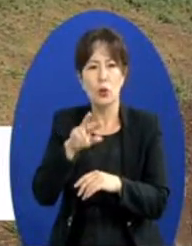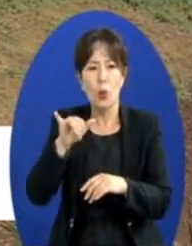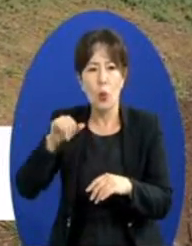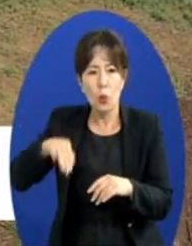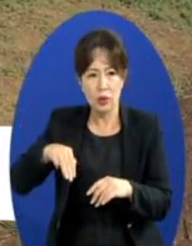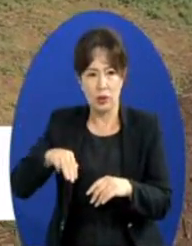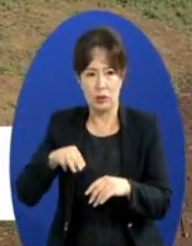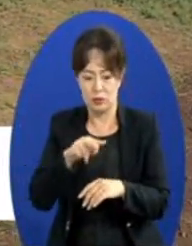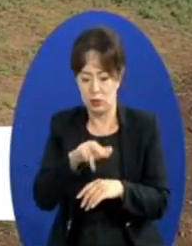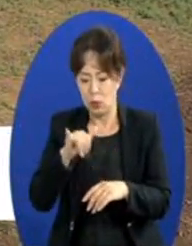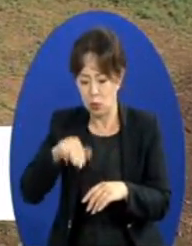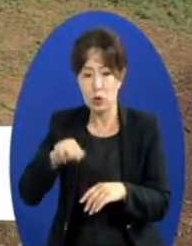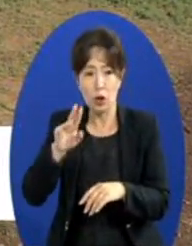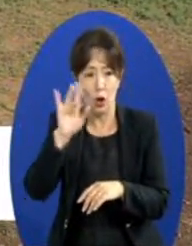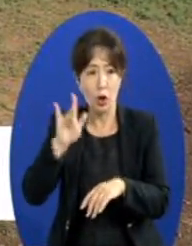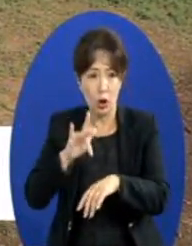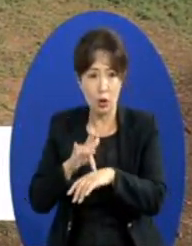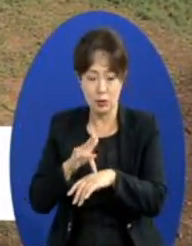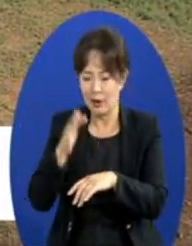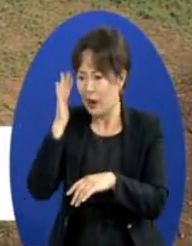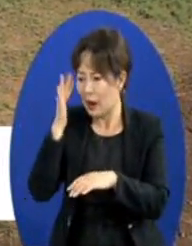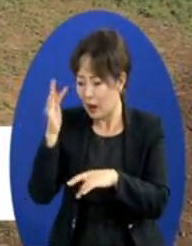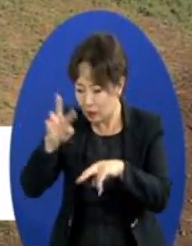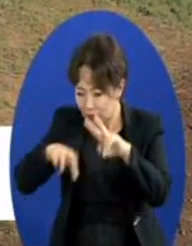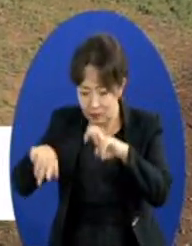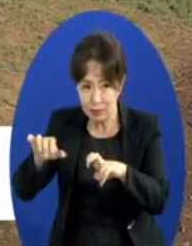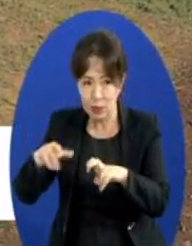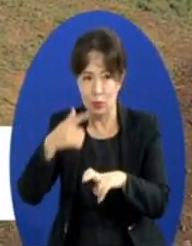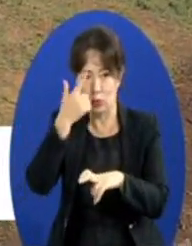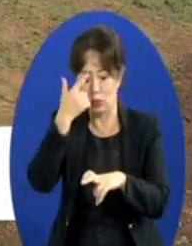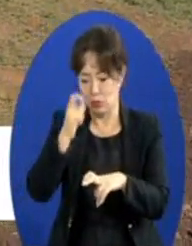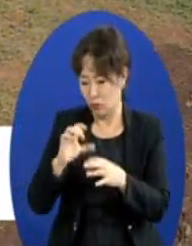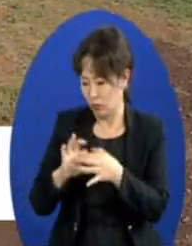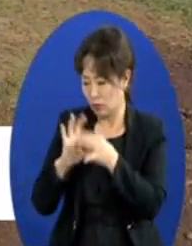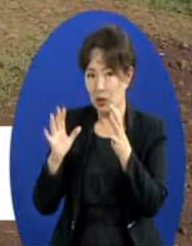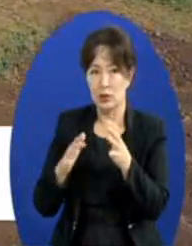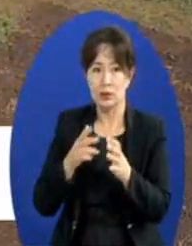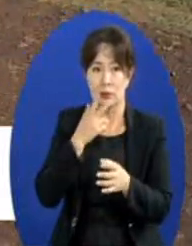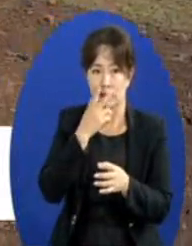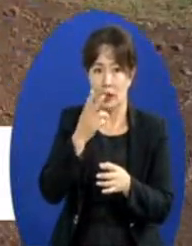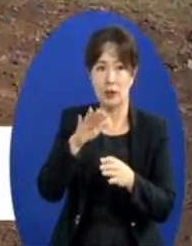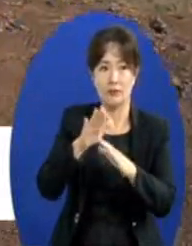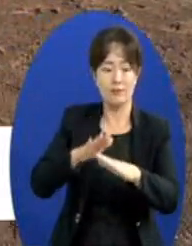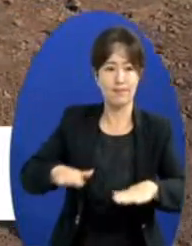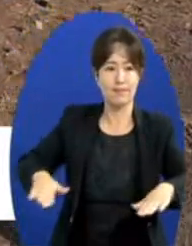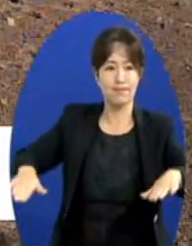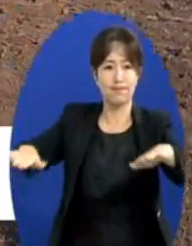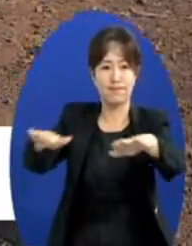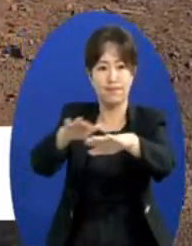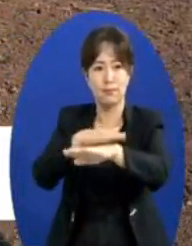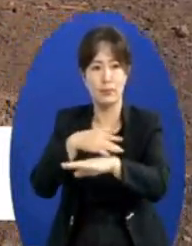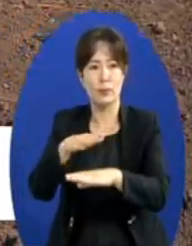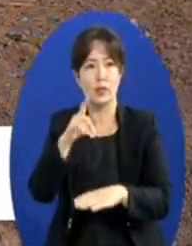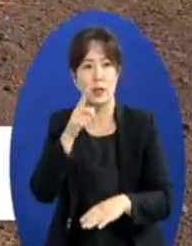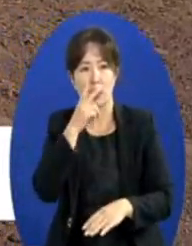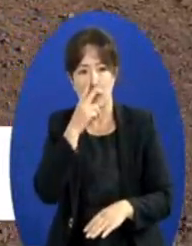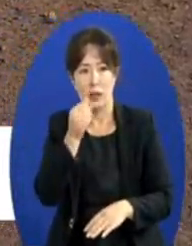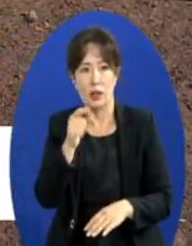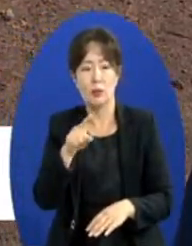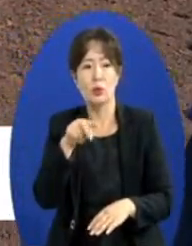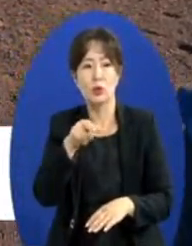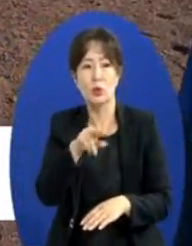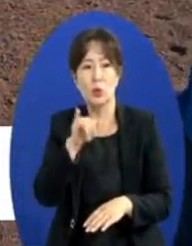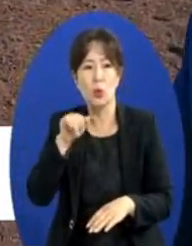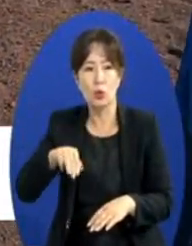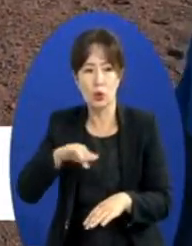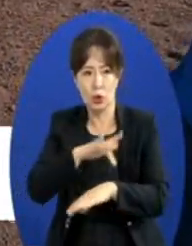олоо, гадаадын судлаачид биш, манай Монгол судлаачид илрүүллээ. Тэгэхээр бидний ард одоо ингээд Лууд хотын үндсэн тойр хэсэг харагдчихжээ